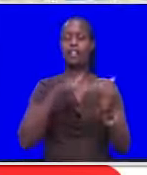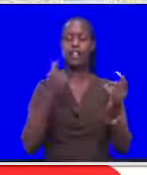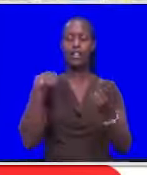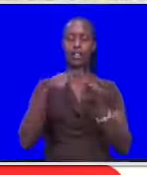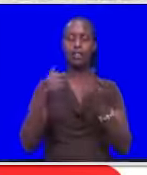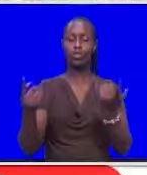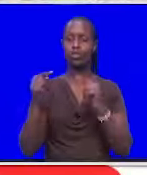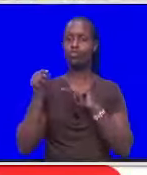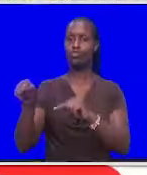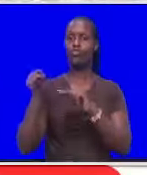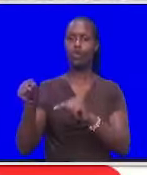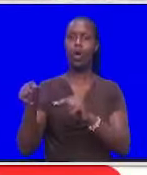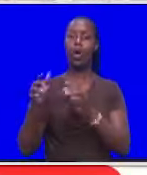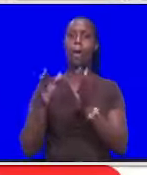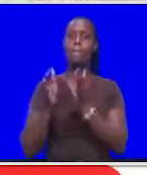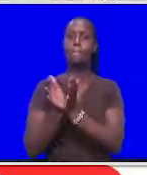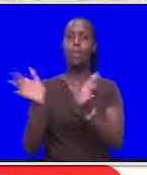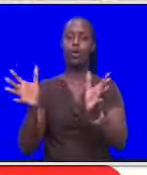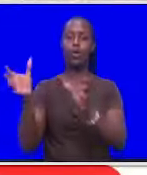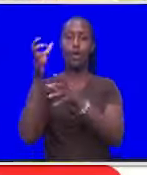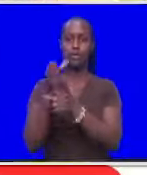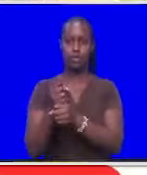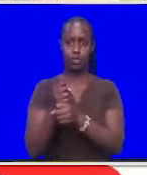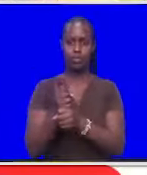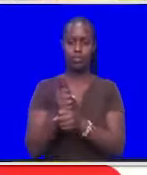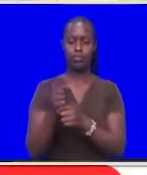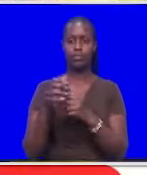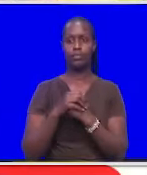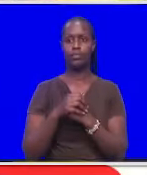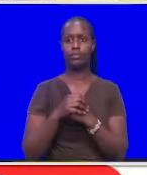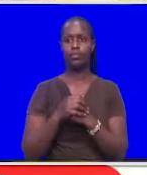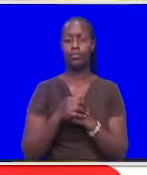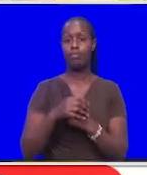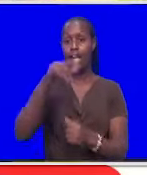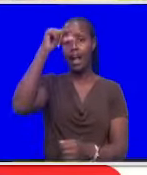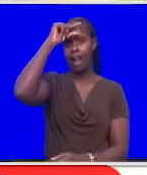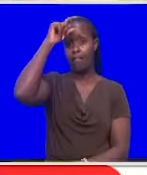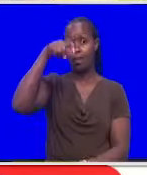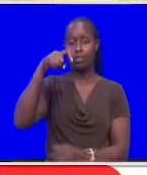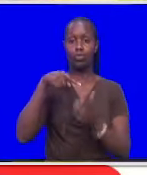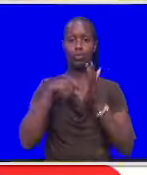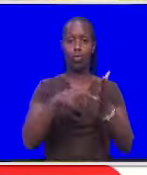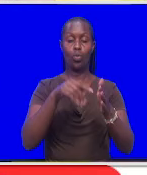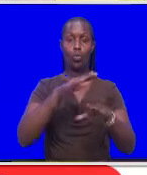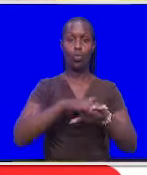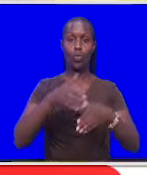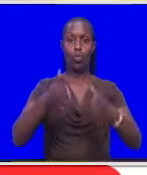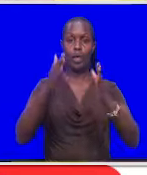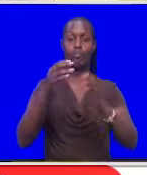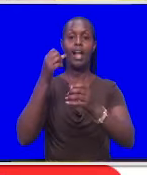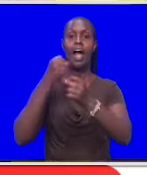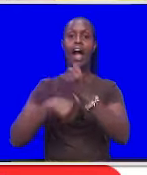kiraia kwa tuhuma za kufadhili maandamano hayo. We want the government to show goodwill and take